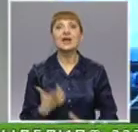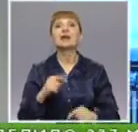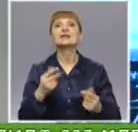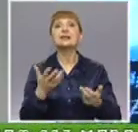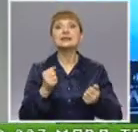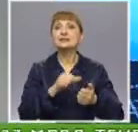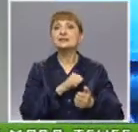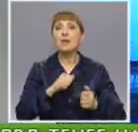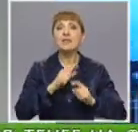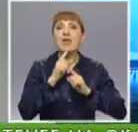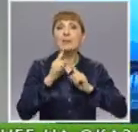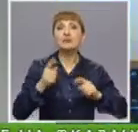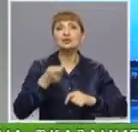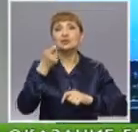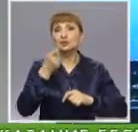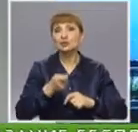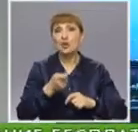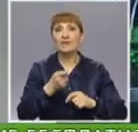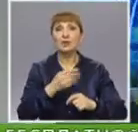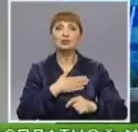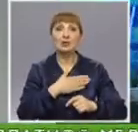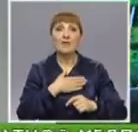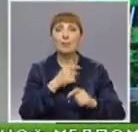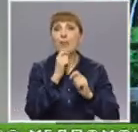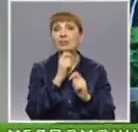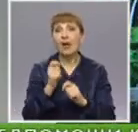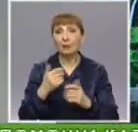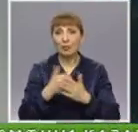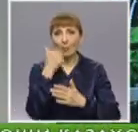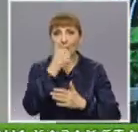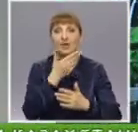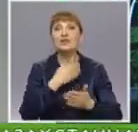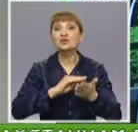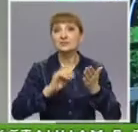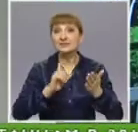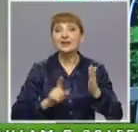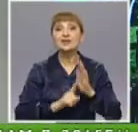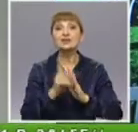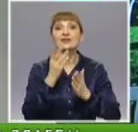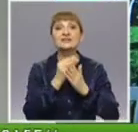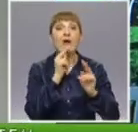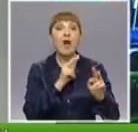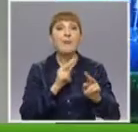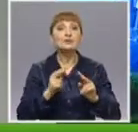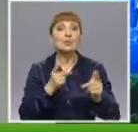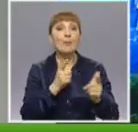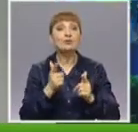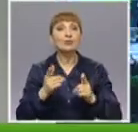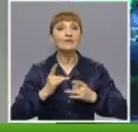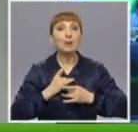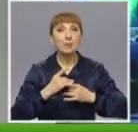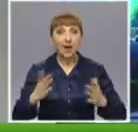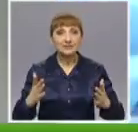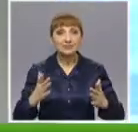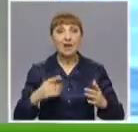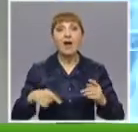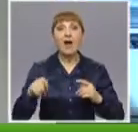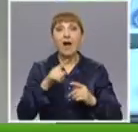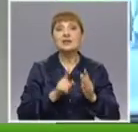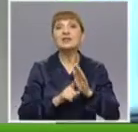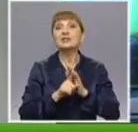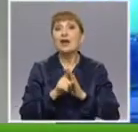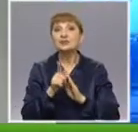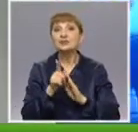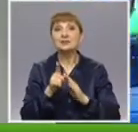Где найти самый необычный и душевный подарок к Новому году? Наши корреспонденты начинают обзор по подготовке к празднику.